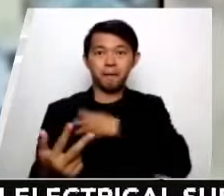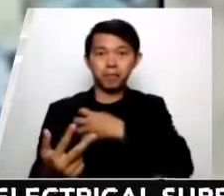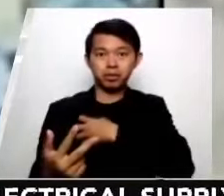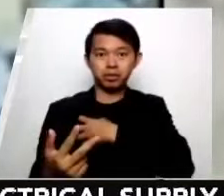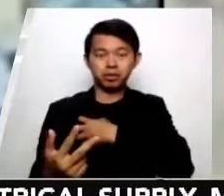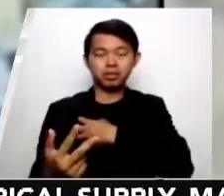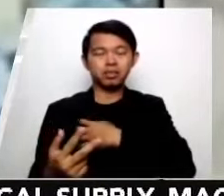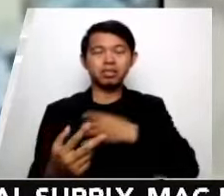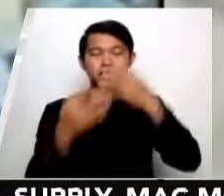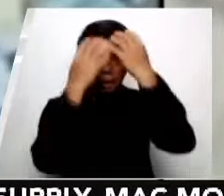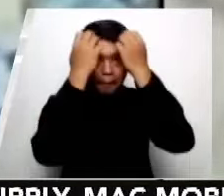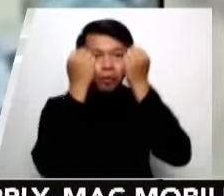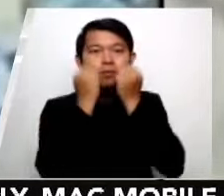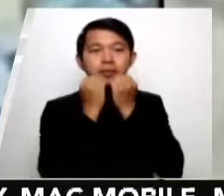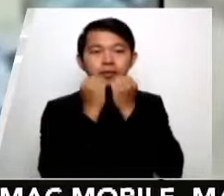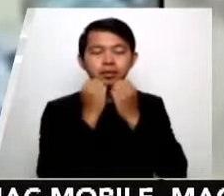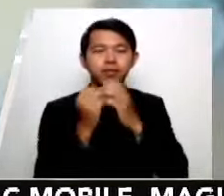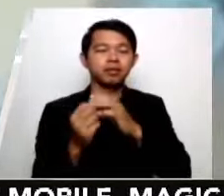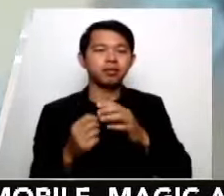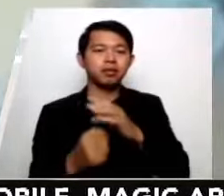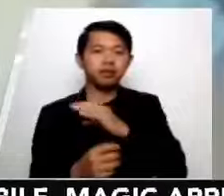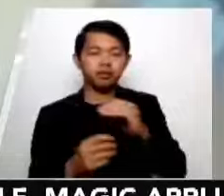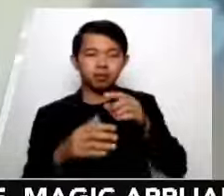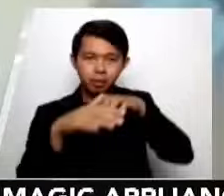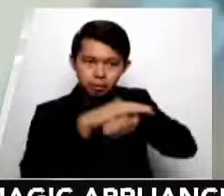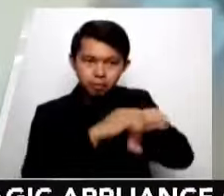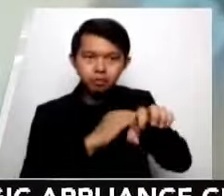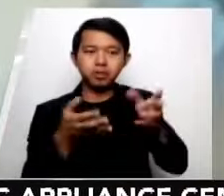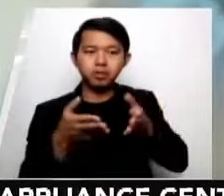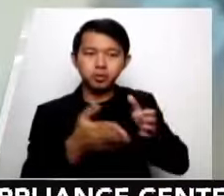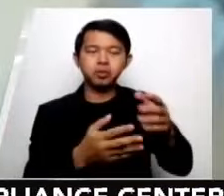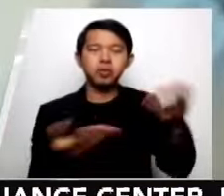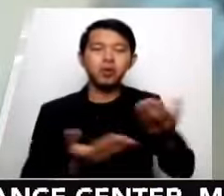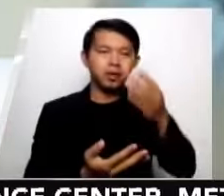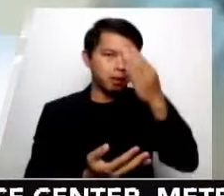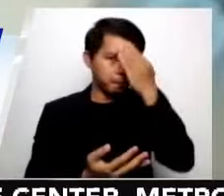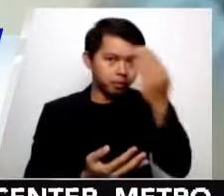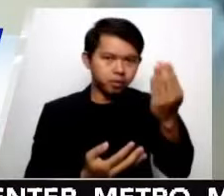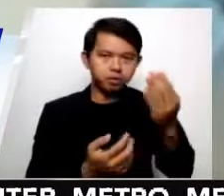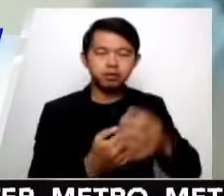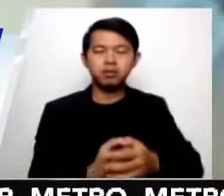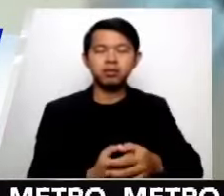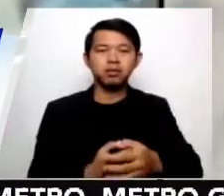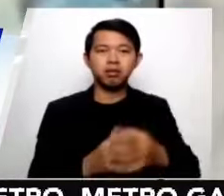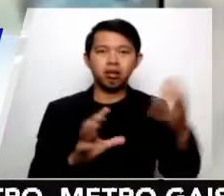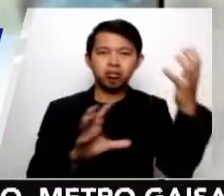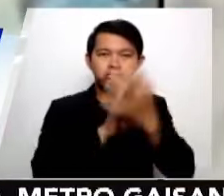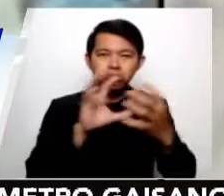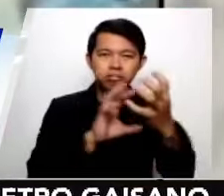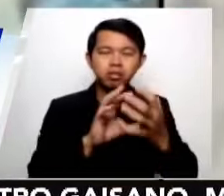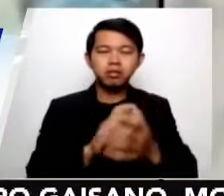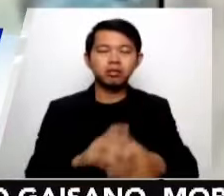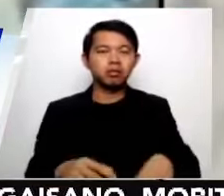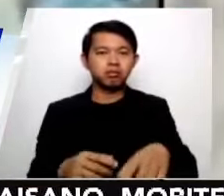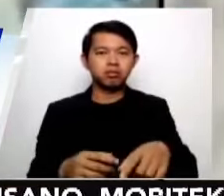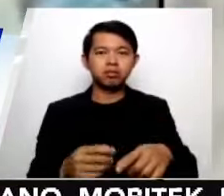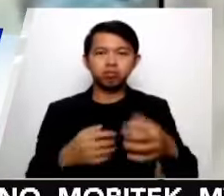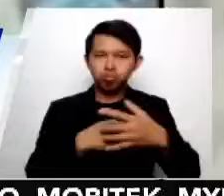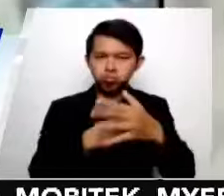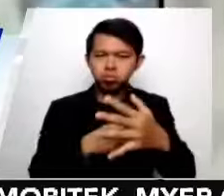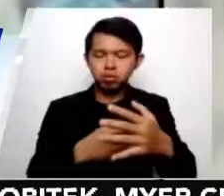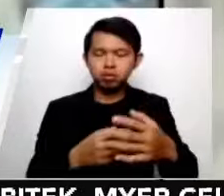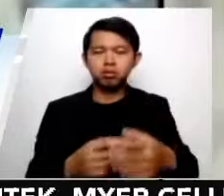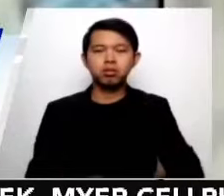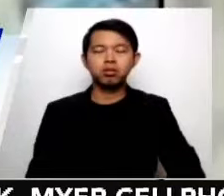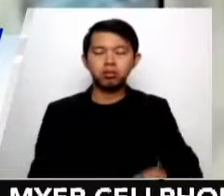pasukin ng isang eskinita sa Bulacan noong Oktubre. Nagkagulo matapos ang ilang sandali Maya-maya, isang lalaking nakaposas ang